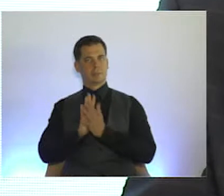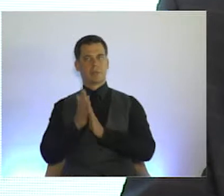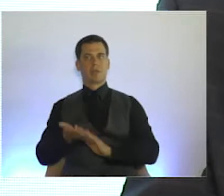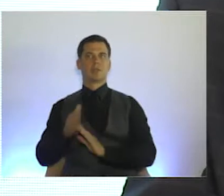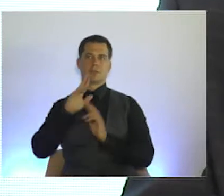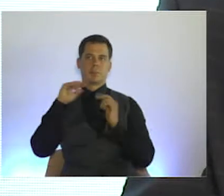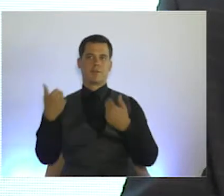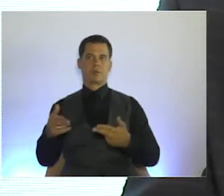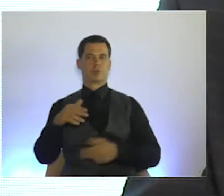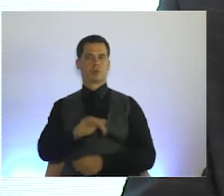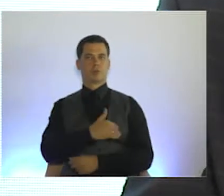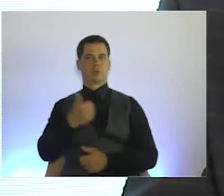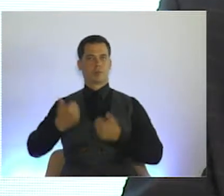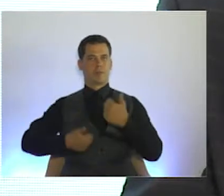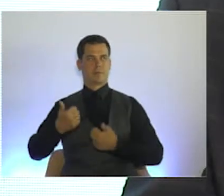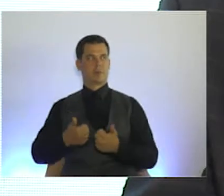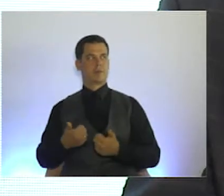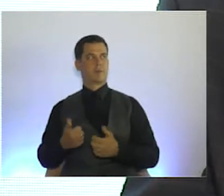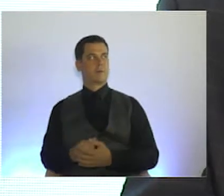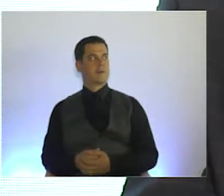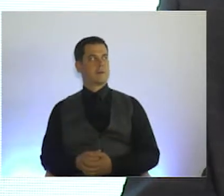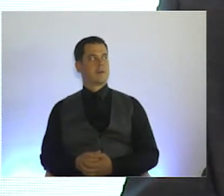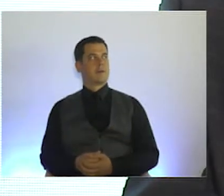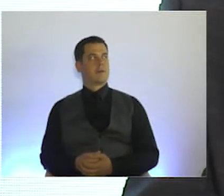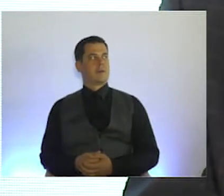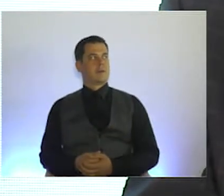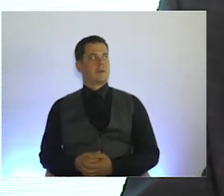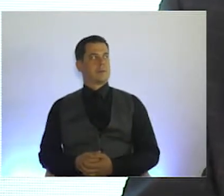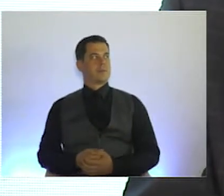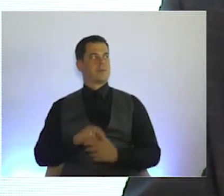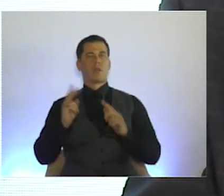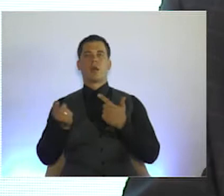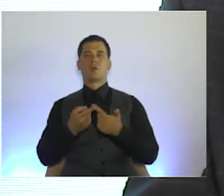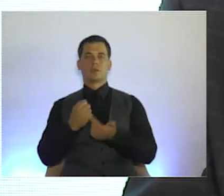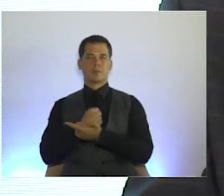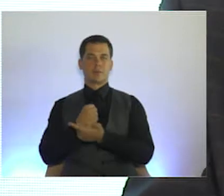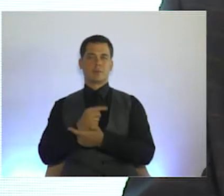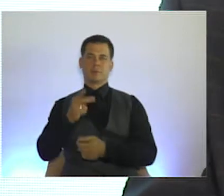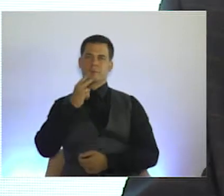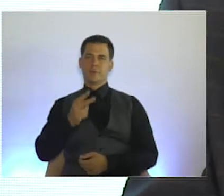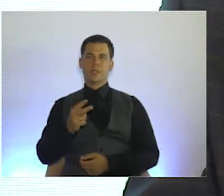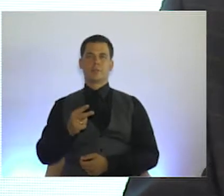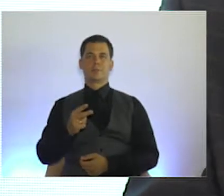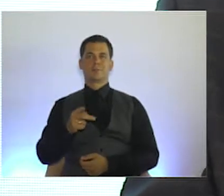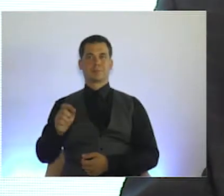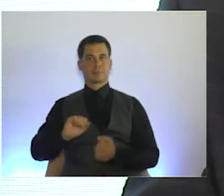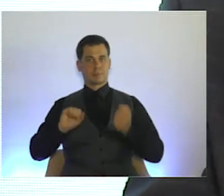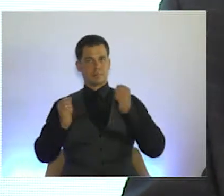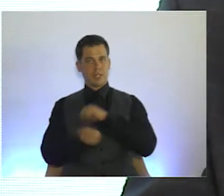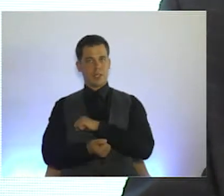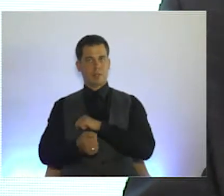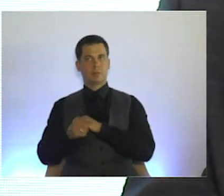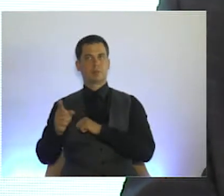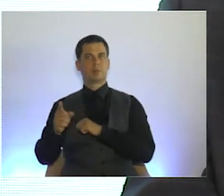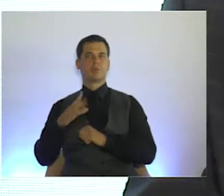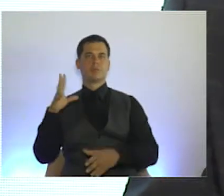o spojrzenie na kształcenie. Z drugiej strony no wszyscy widzimy, że te zmiany, które zachodziły